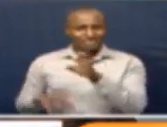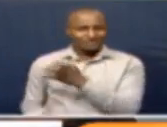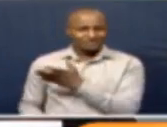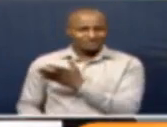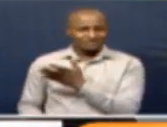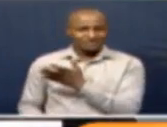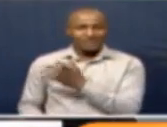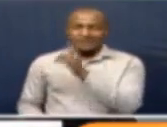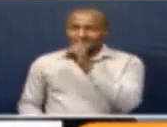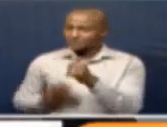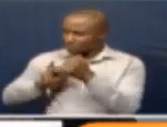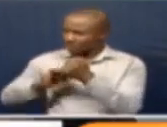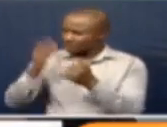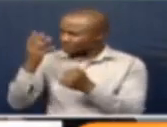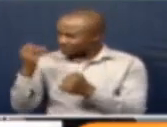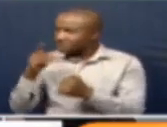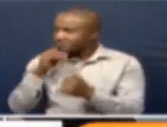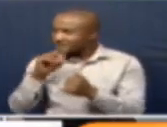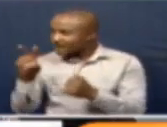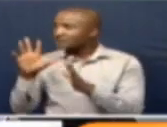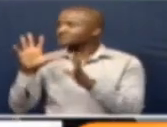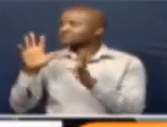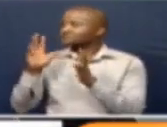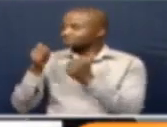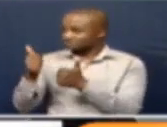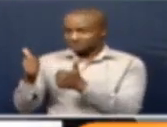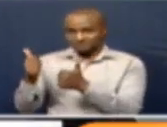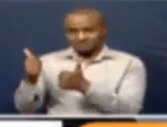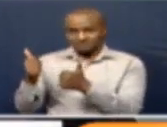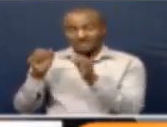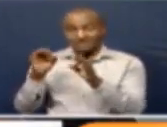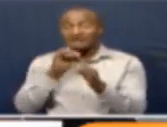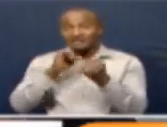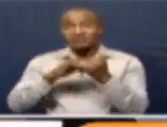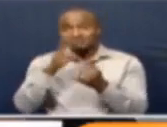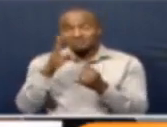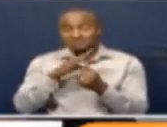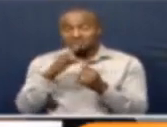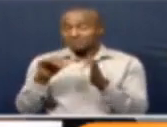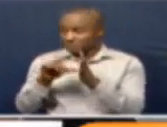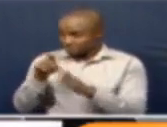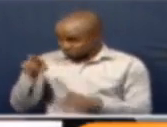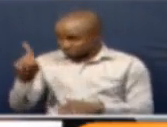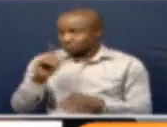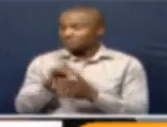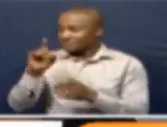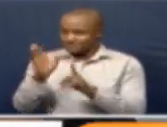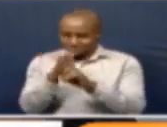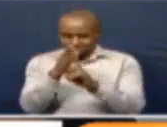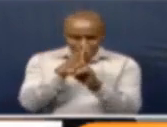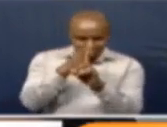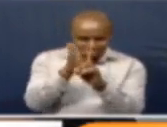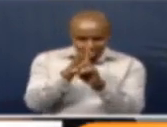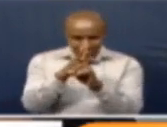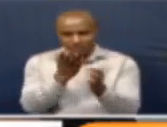pia uvae vazi la kumshtua yule mume. Kwa hivyo kama unamwona kama anakuwa ni mchafu, mamangu wewe ndo kumlegeza yule bwana. Akiingia mwambie mume wangu